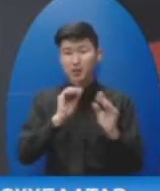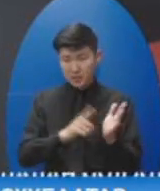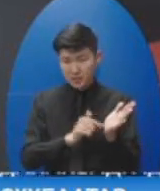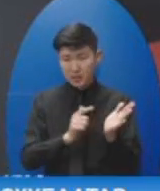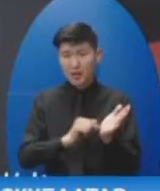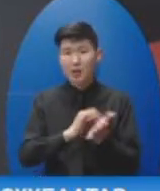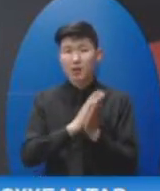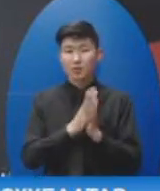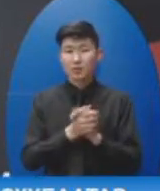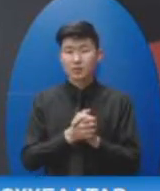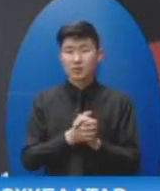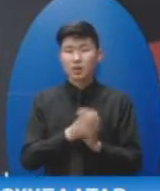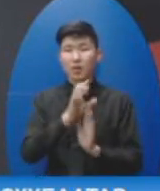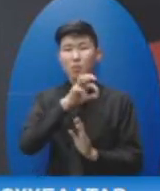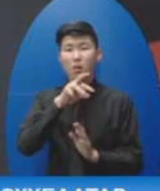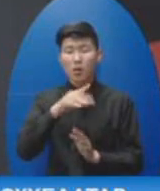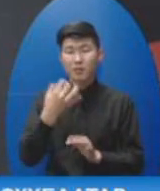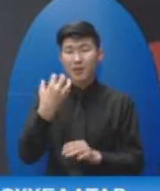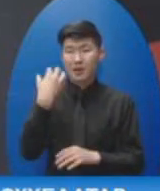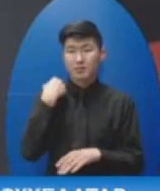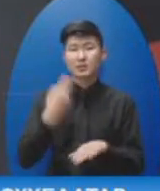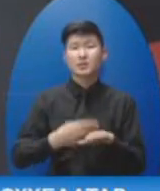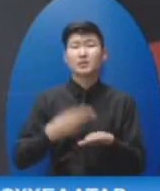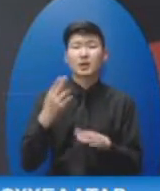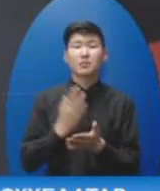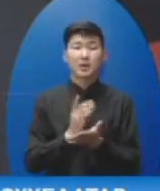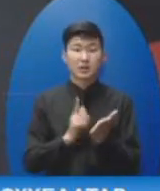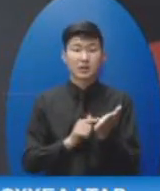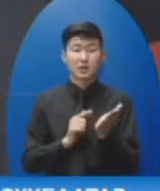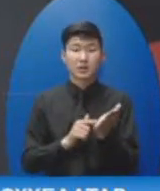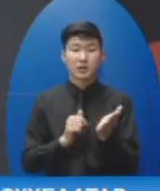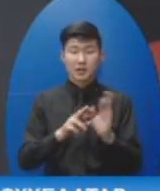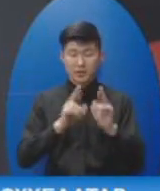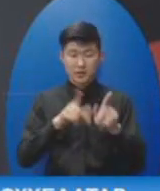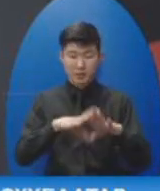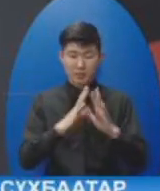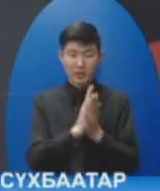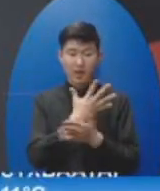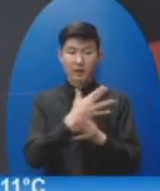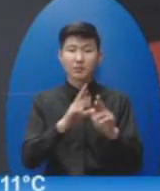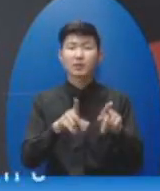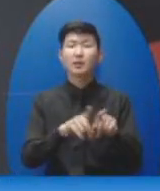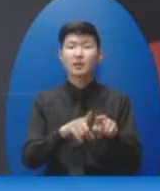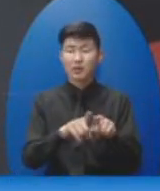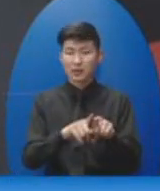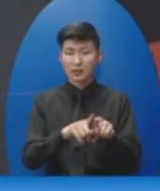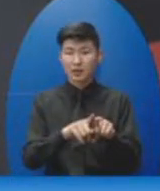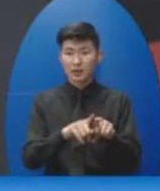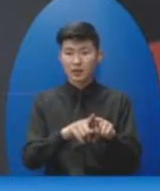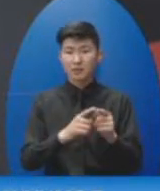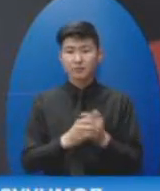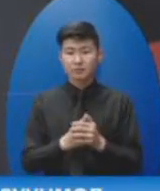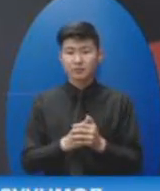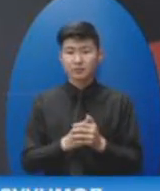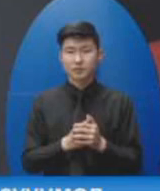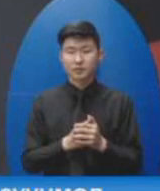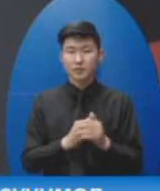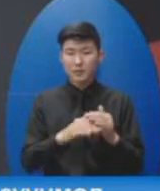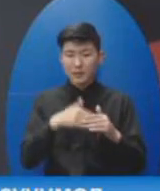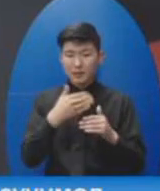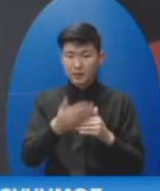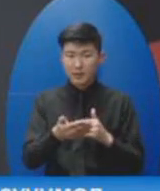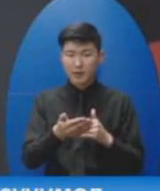захиргаатай. Тэгээ бомб тариутсан одоо дарахтай байдаг. Яг тэрнтэй адилхан л одоо схемээр бид одоо юу гэдгийг одоо цаад одоо хэтийн